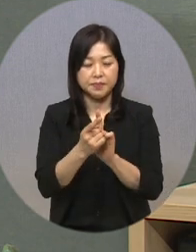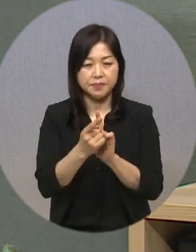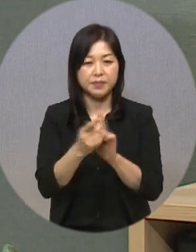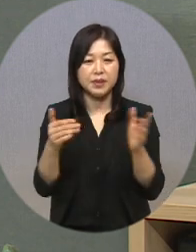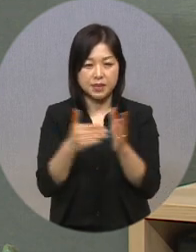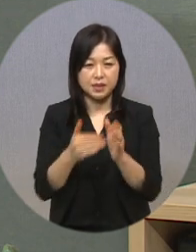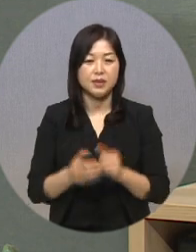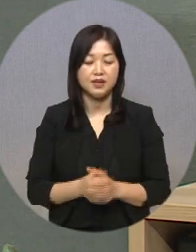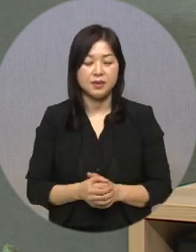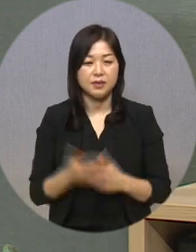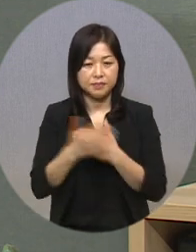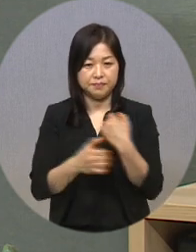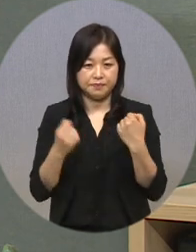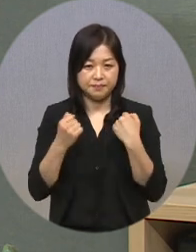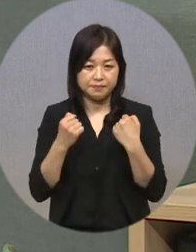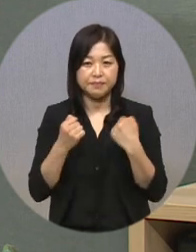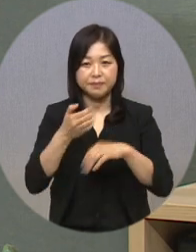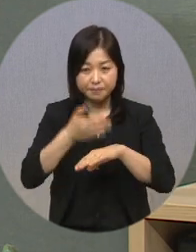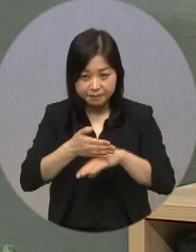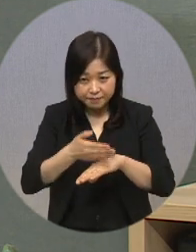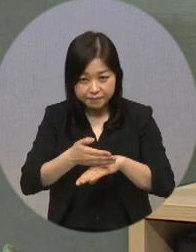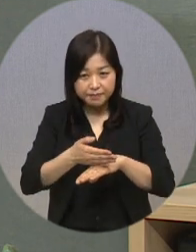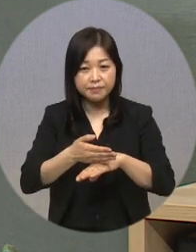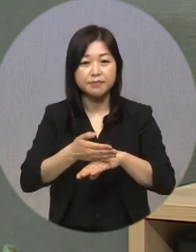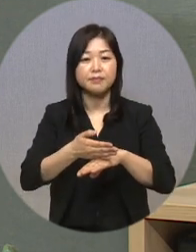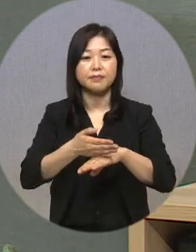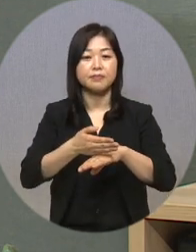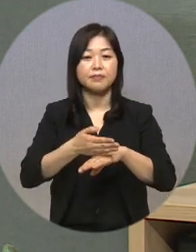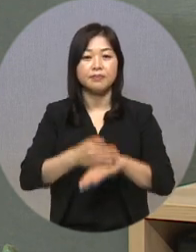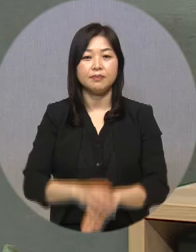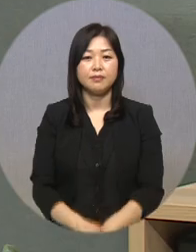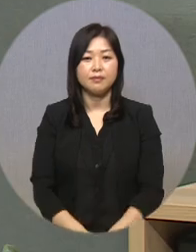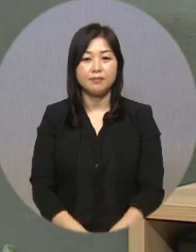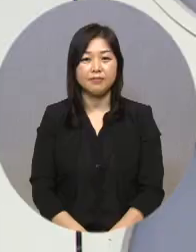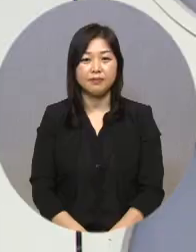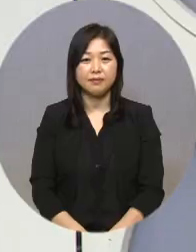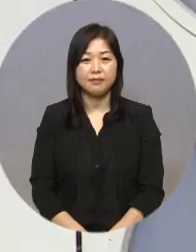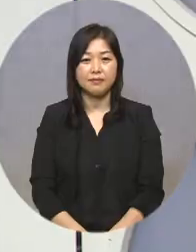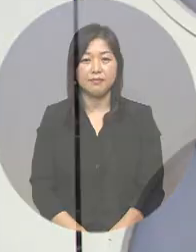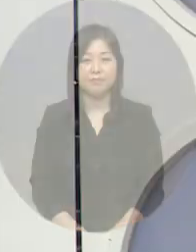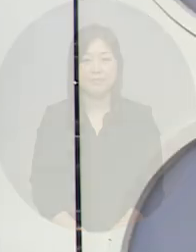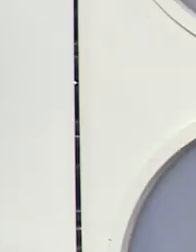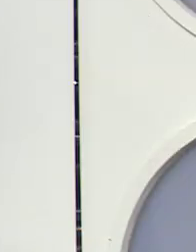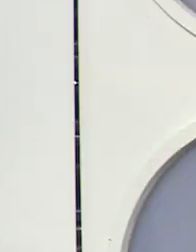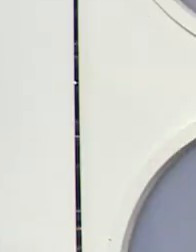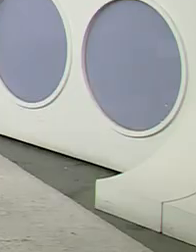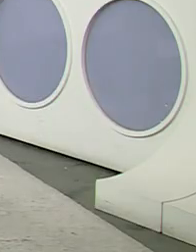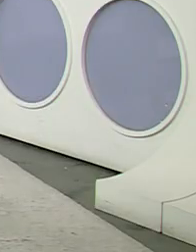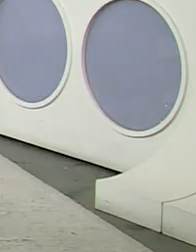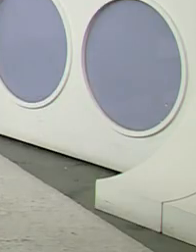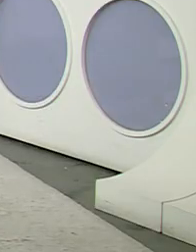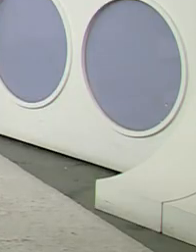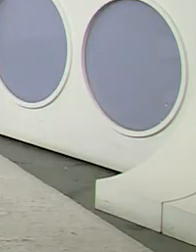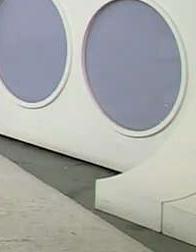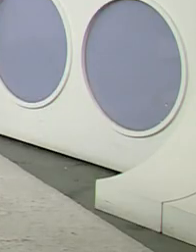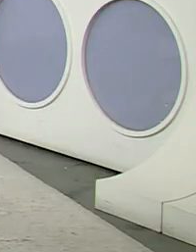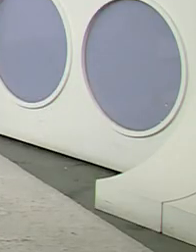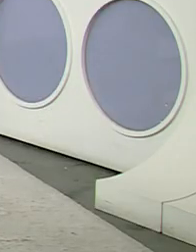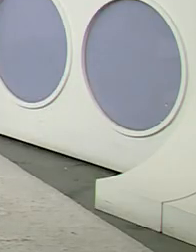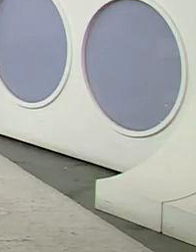이것으로 끝내겠습니다. 건강하십시오. 감사합니다. 고맙습니다. 네, 아이고.